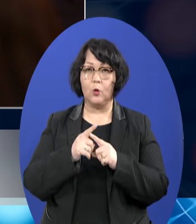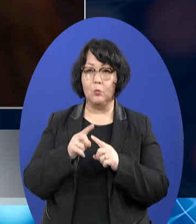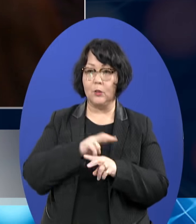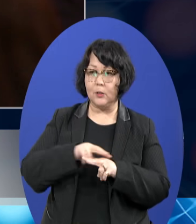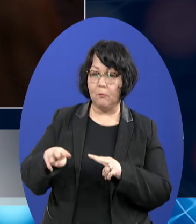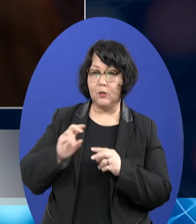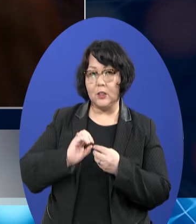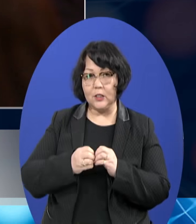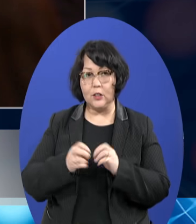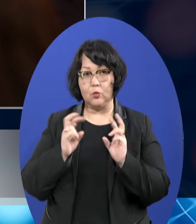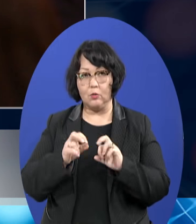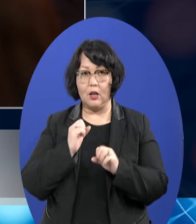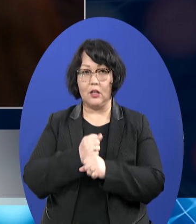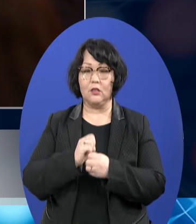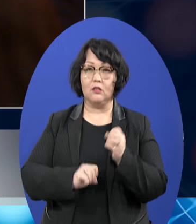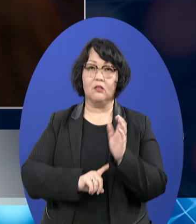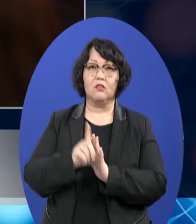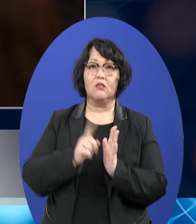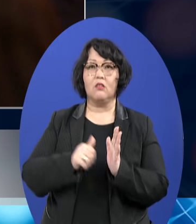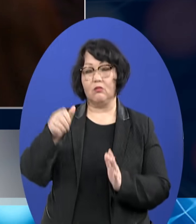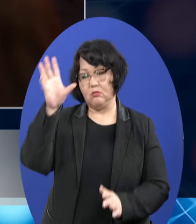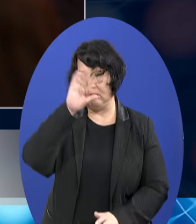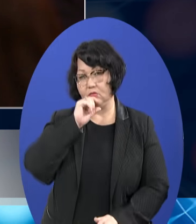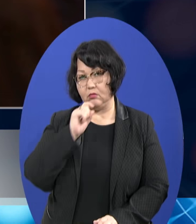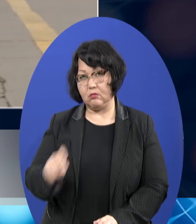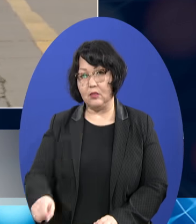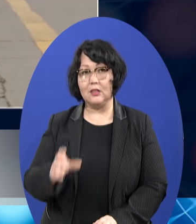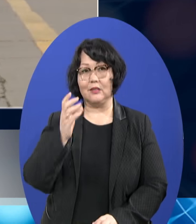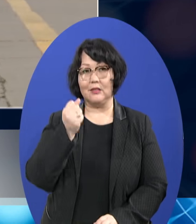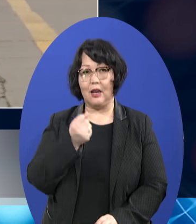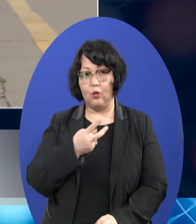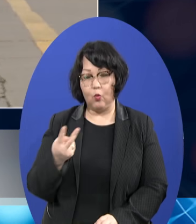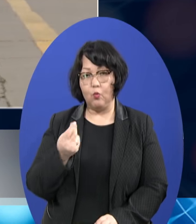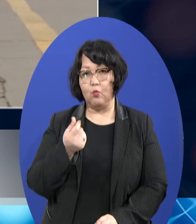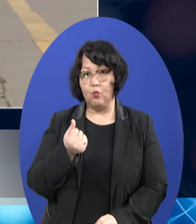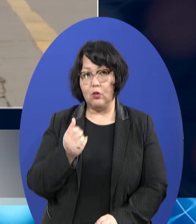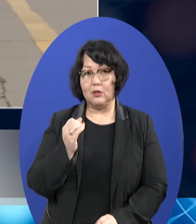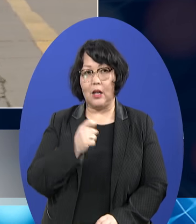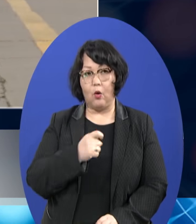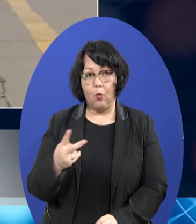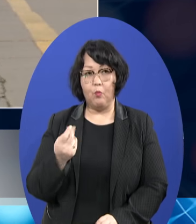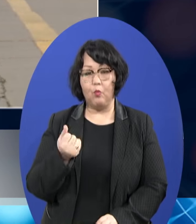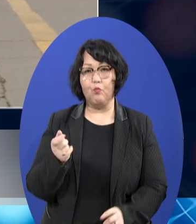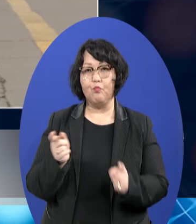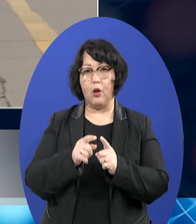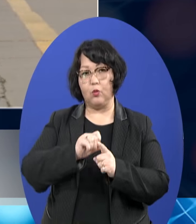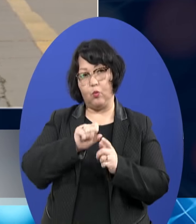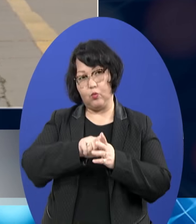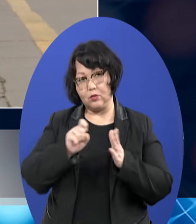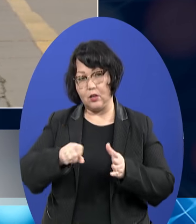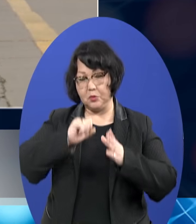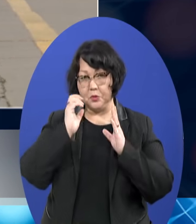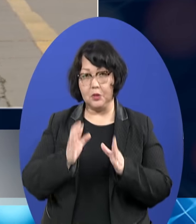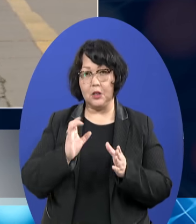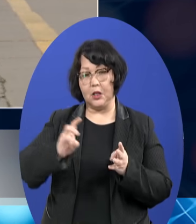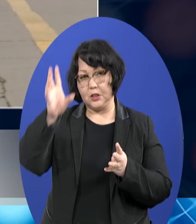судалгааны ажлыг эхлүүлэх нь зүйтэй гэж ерөнхий сайд хэллээ. За судалгааны ажлын санхүүжилт богино хугацаанд шийдвэрлэх гарцыг ажлын эсгийн гишүүд болох сангийн сайд,